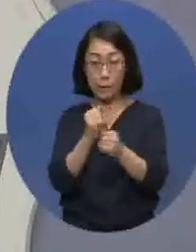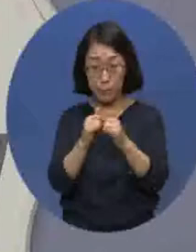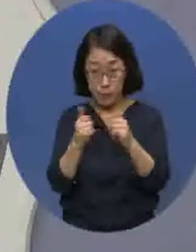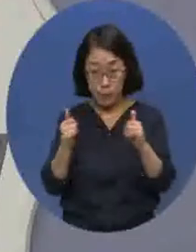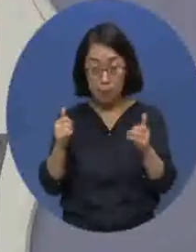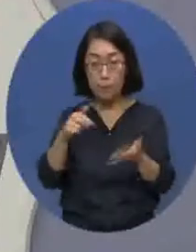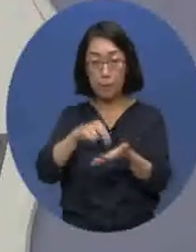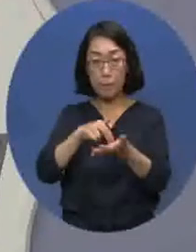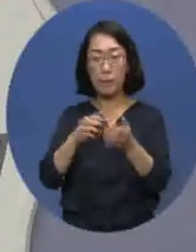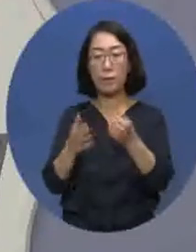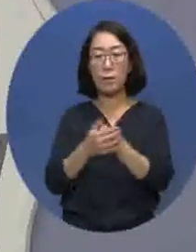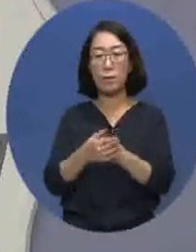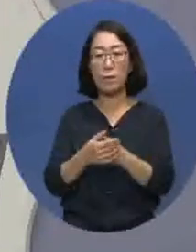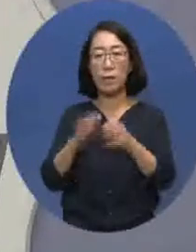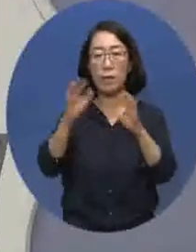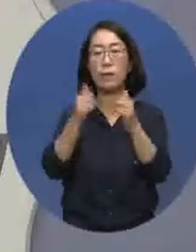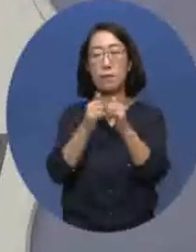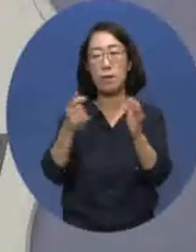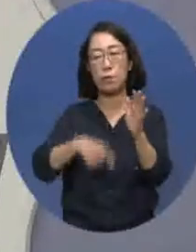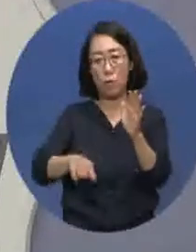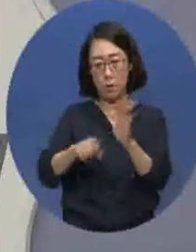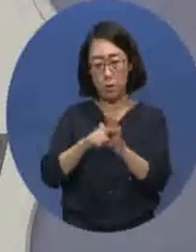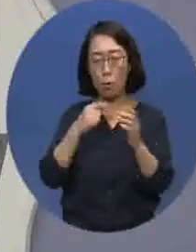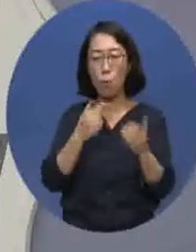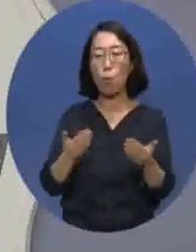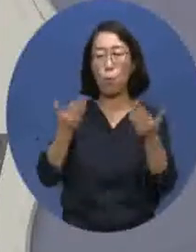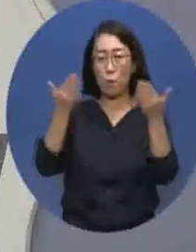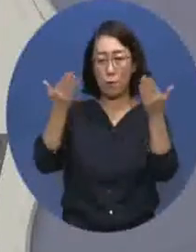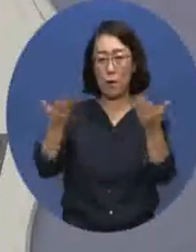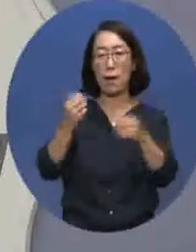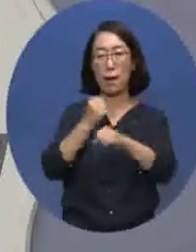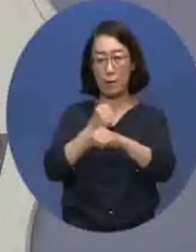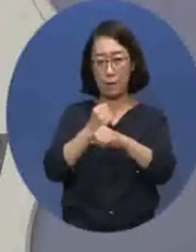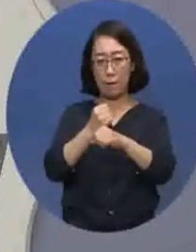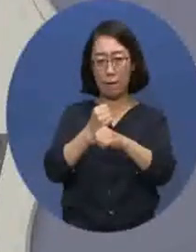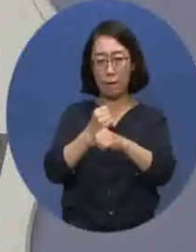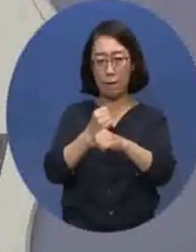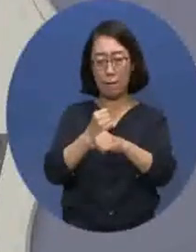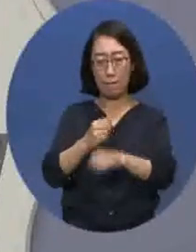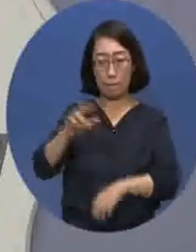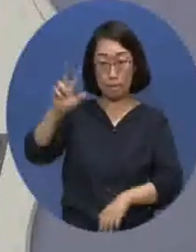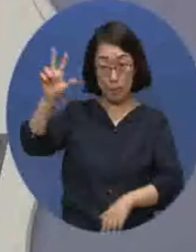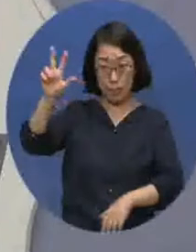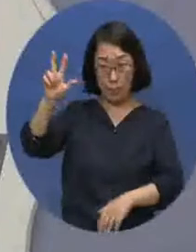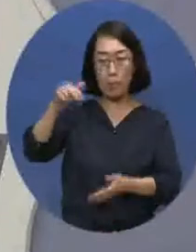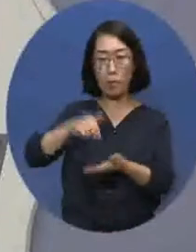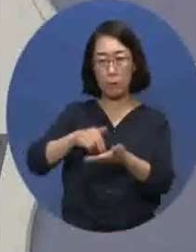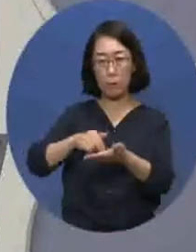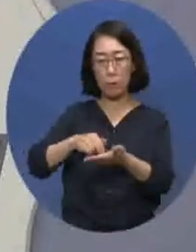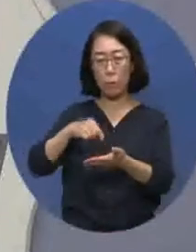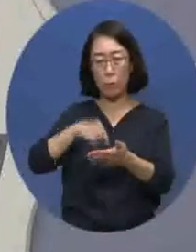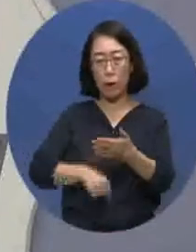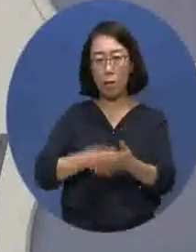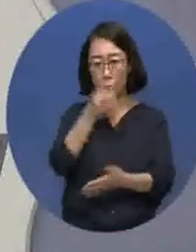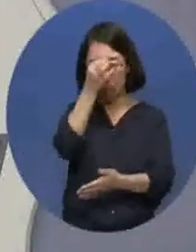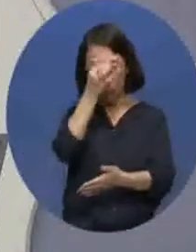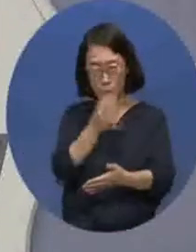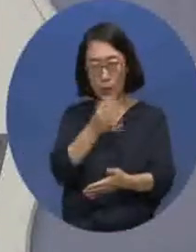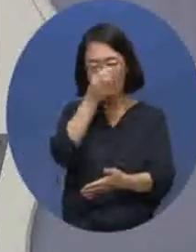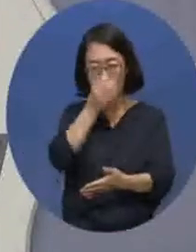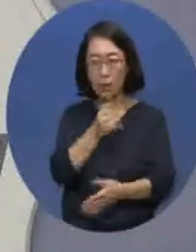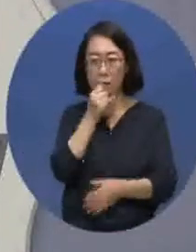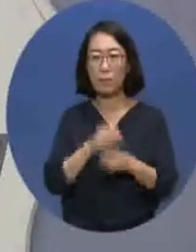어 국민들을 위해서 봉사하게 따라 고 나선 사람 입장에서 굉장히 죄송한 마음 금할 수가